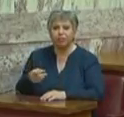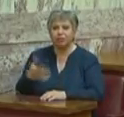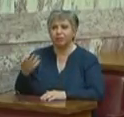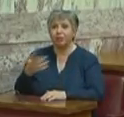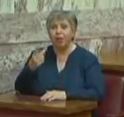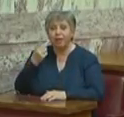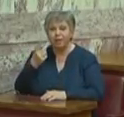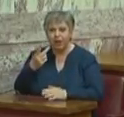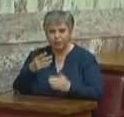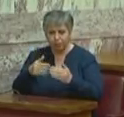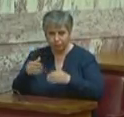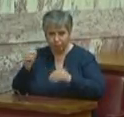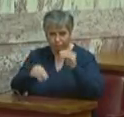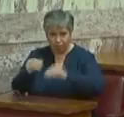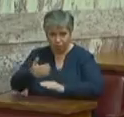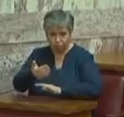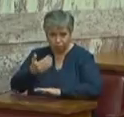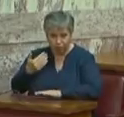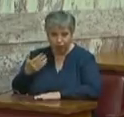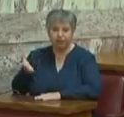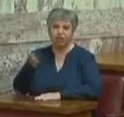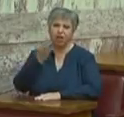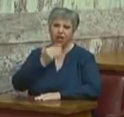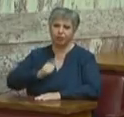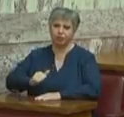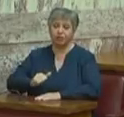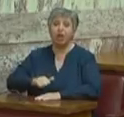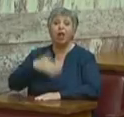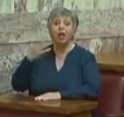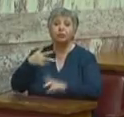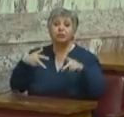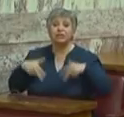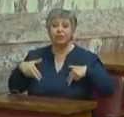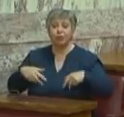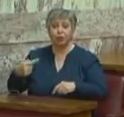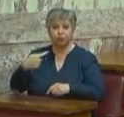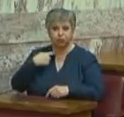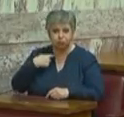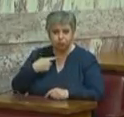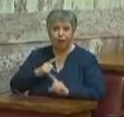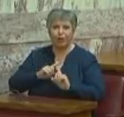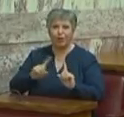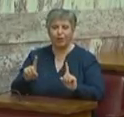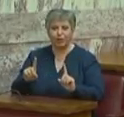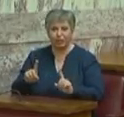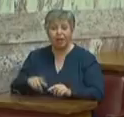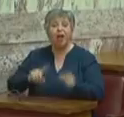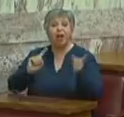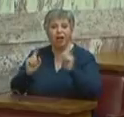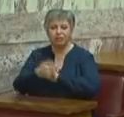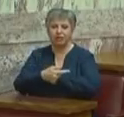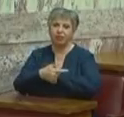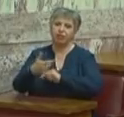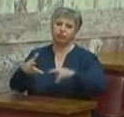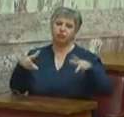έχουν, ούτε αποτυχία της κυβέρνησης προϊονίζεται, αλλά αντίθετα, αυτή η κυβέρνηση βγάζει τον